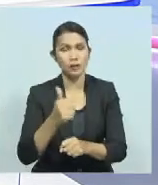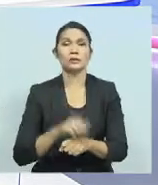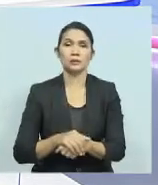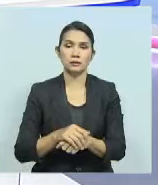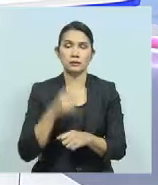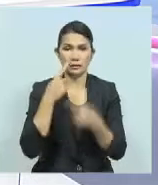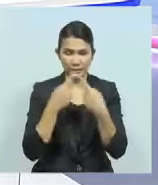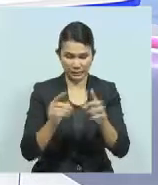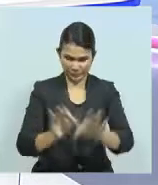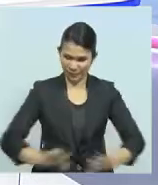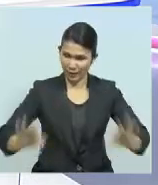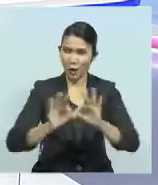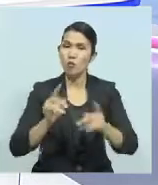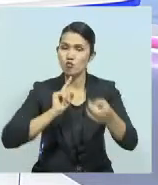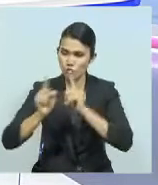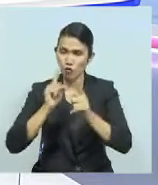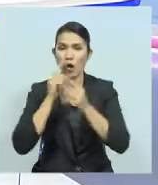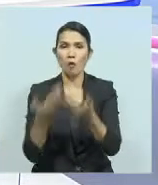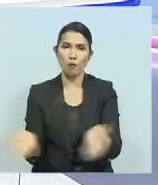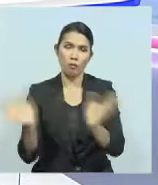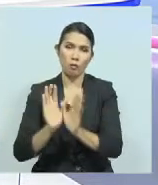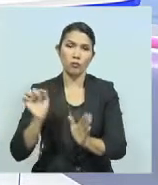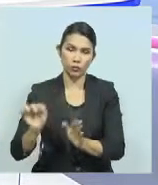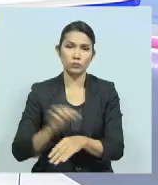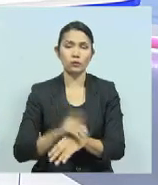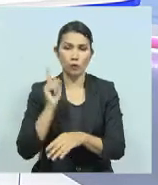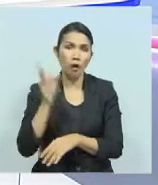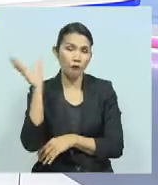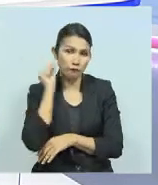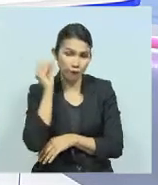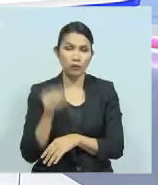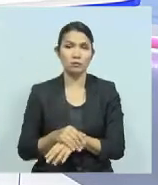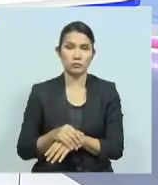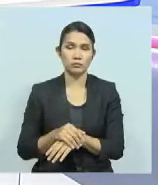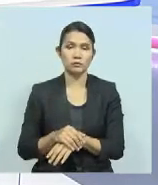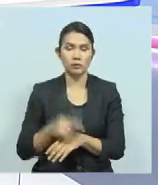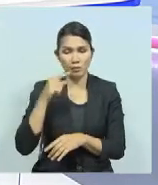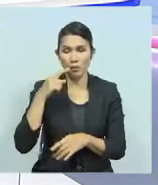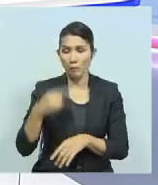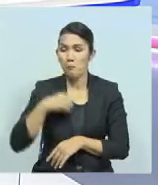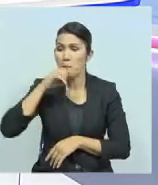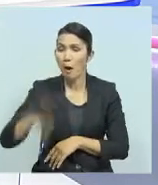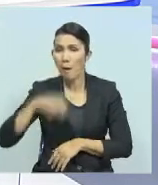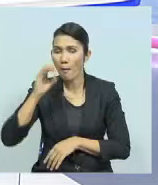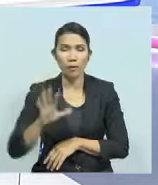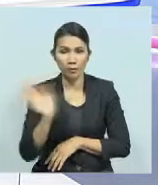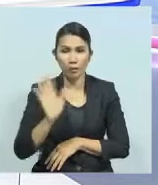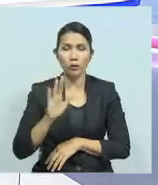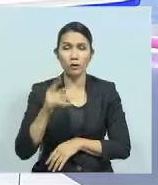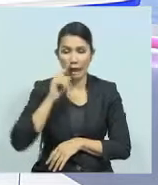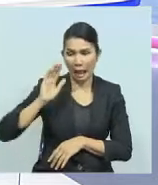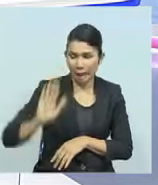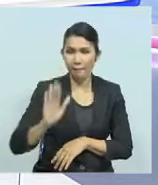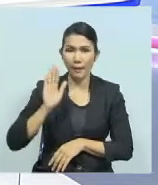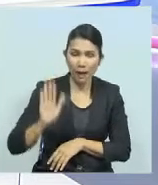ถคลี่คลายไปได้เพียงแค่การสื่อสารกันในครอบครัวเนี่ยนะครับ ใช่ที่สำคัญต้องฟังนะคะคุณหมอบอกเลยว่าไม่ใช่เราบอกอย่างเดียวเท่านั้นว่าห้